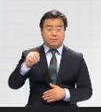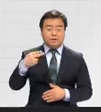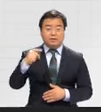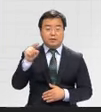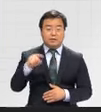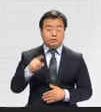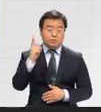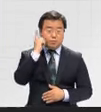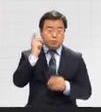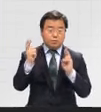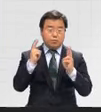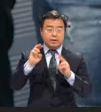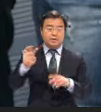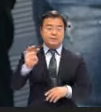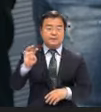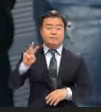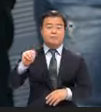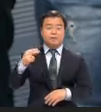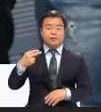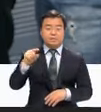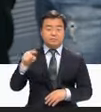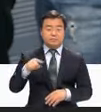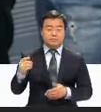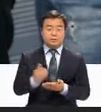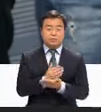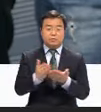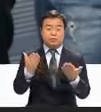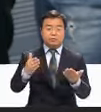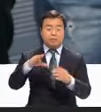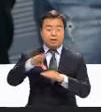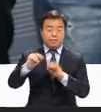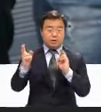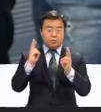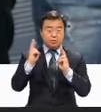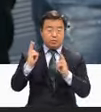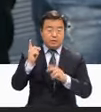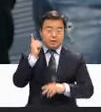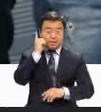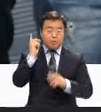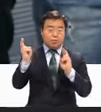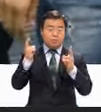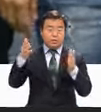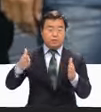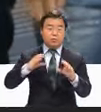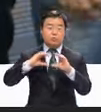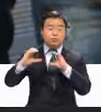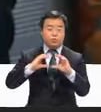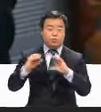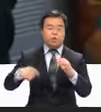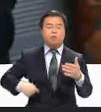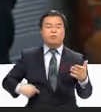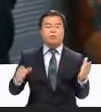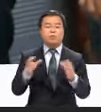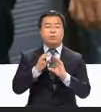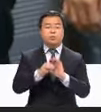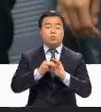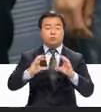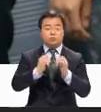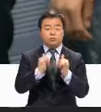40MHz가 분배됐습니다. 방송사와 유통사 간에도 서로 소통하고 협력하면서